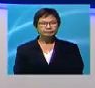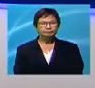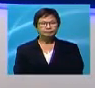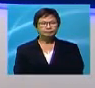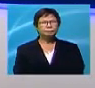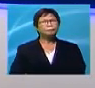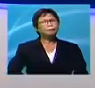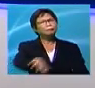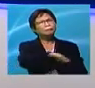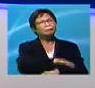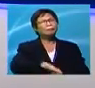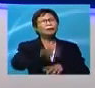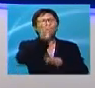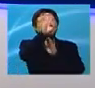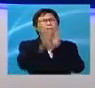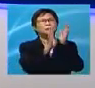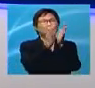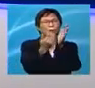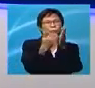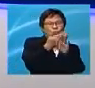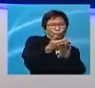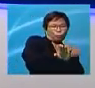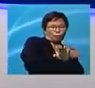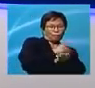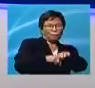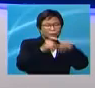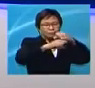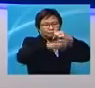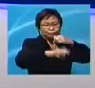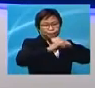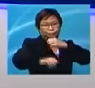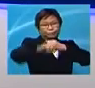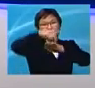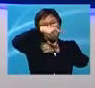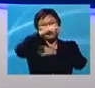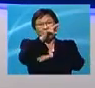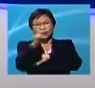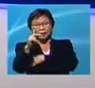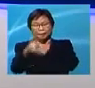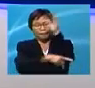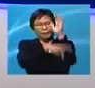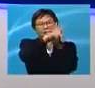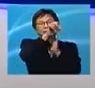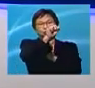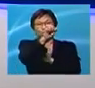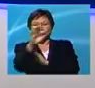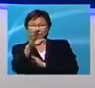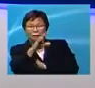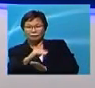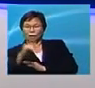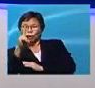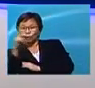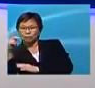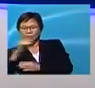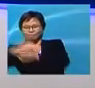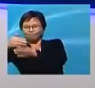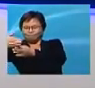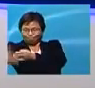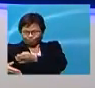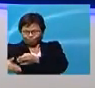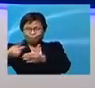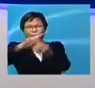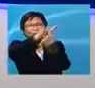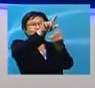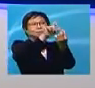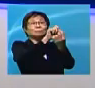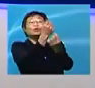berbagi kurang 4 jam sebelum tempoh berkempen pilihan Raya kecil prk parlimen sungai besar dan Kuala kangsar berakhir tepat